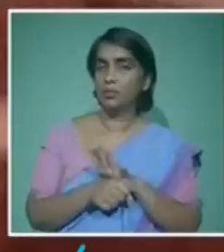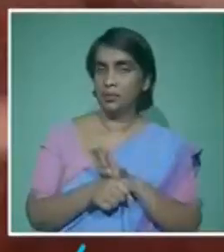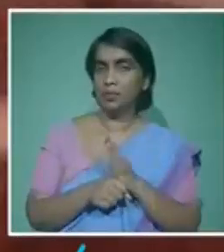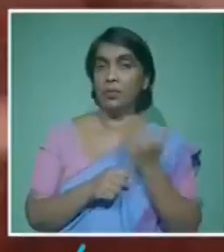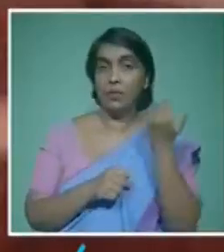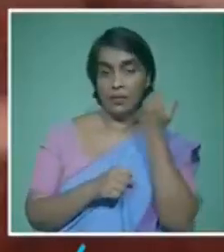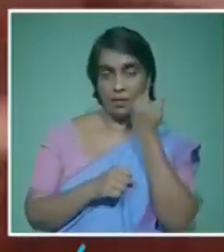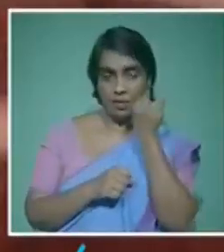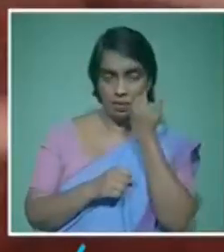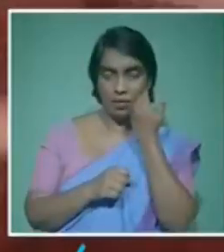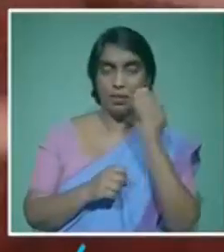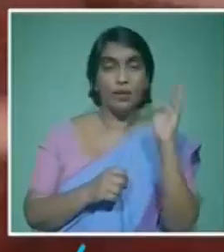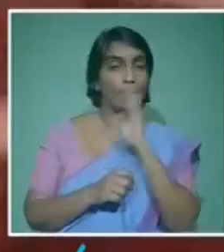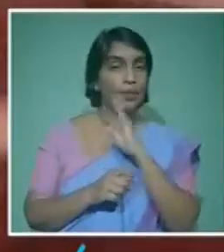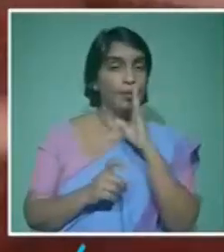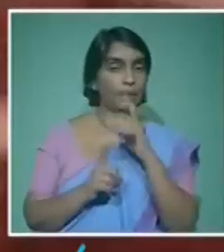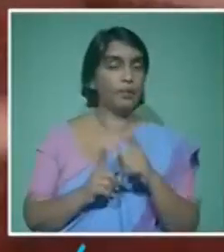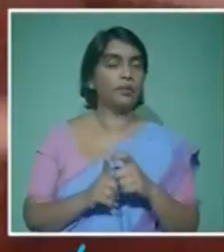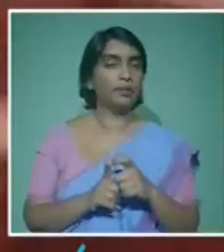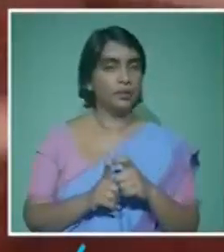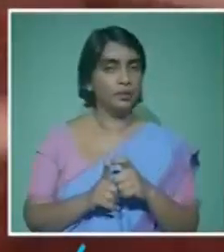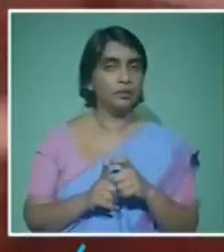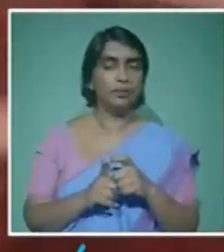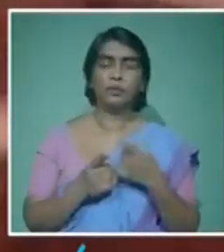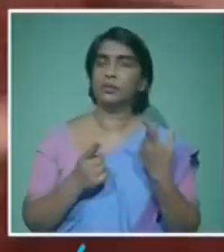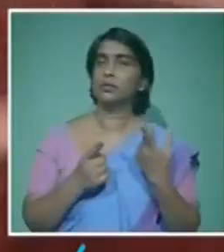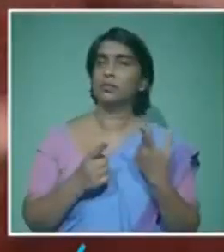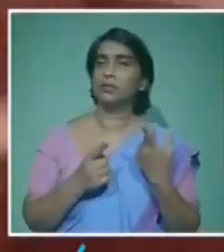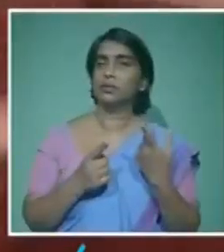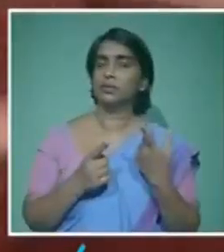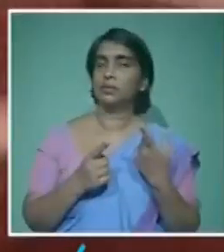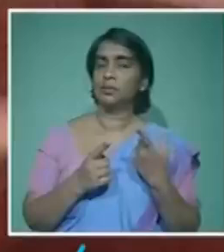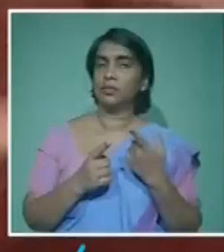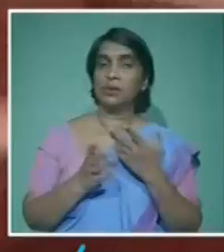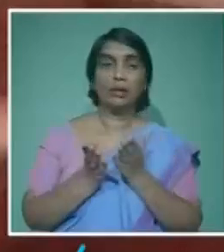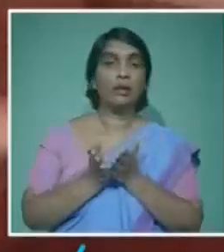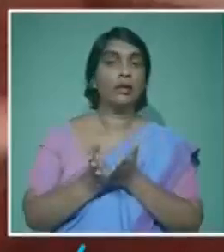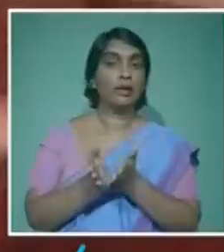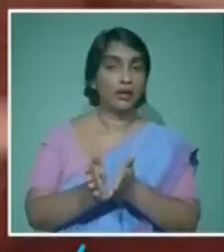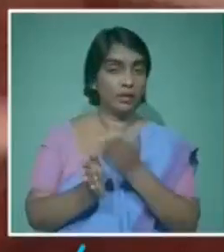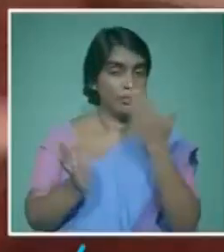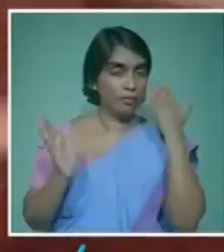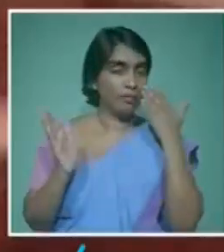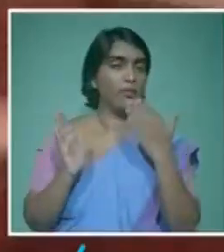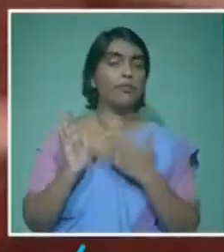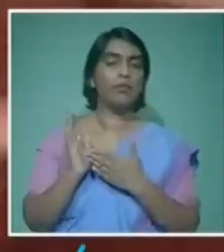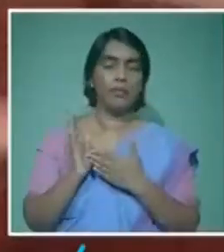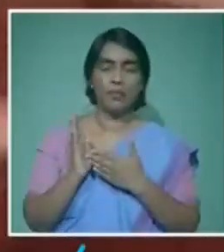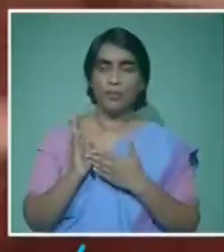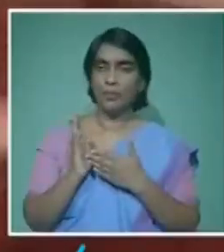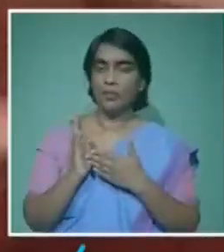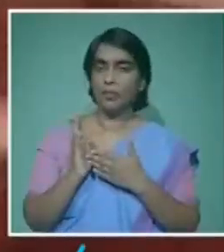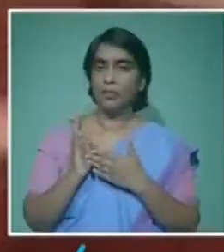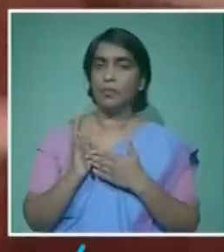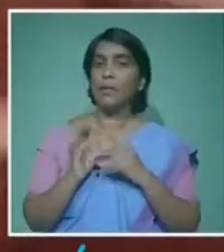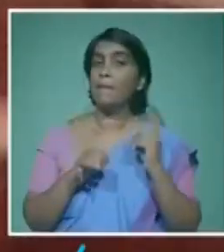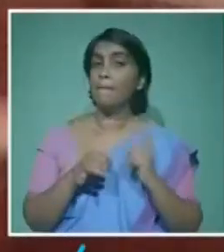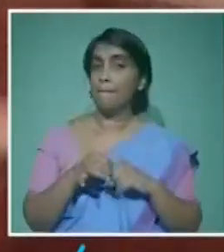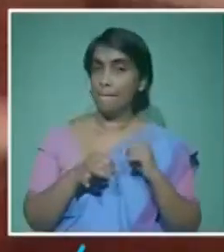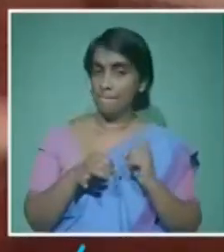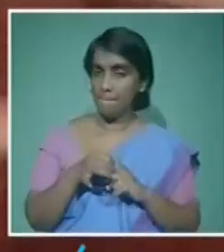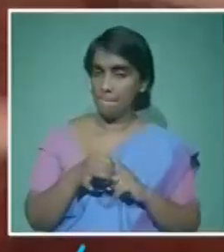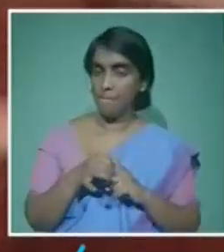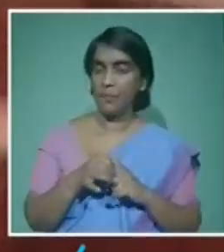அனர்த்தம், பேல் எக்ஸ்பிரஸ் கப்பல் விபத்து, எரிபொருள் தட்டுப்பாடு, எரிபொருள் இன்மை,